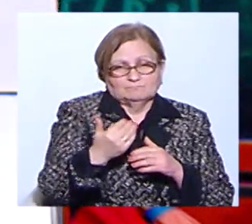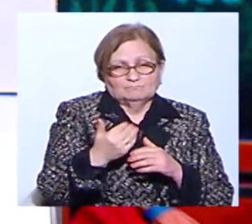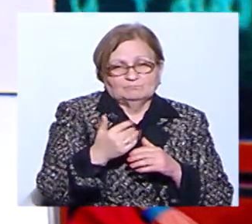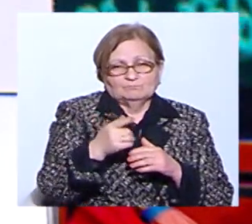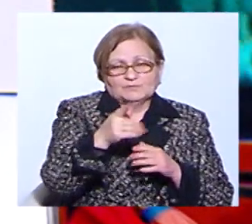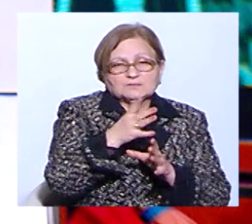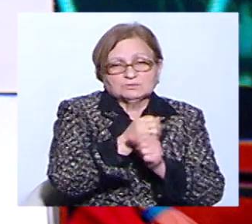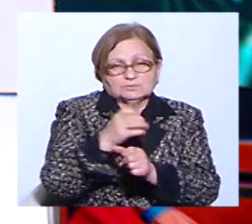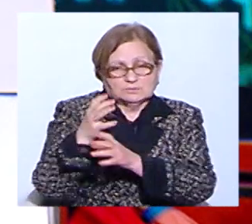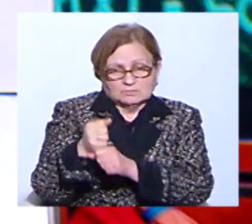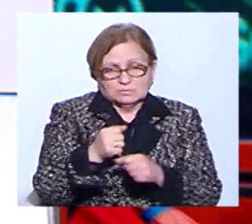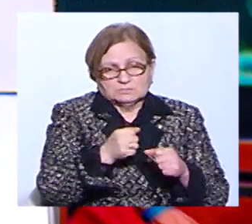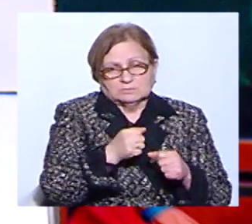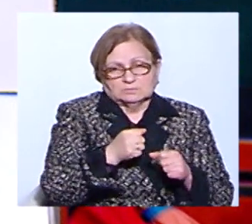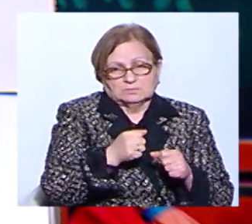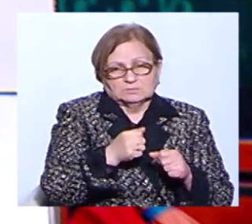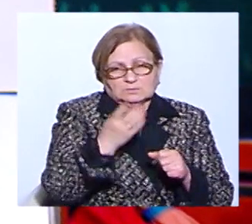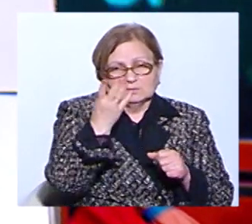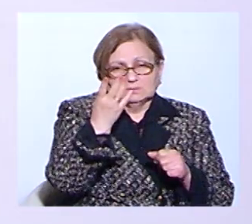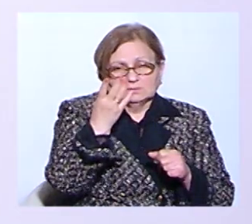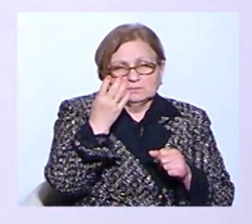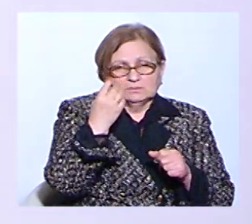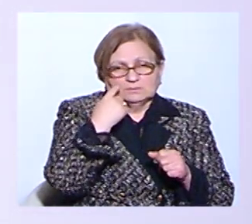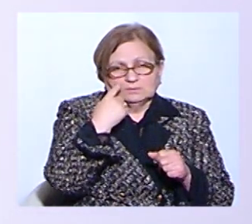ეს შეიკვეცება გამოვა